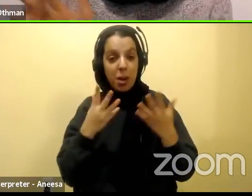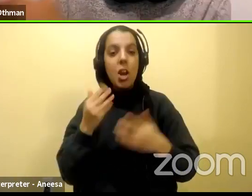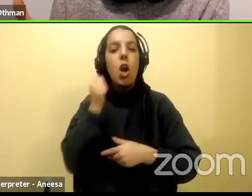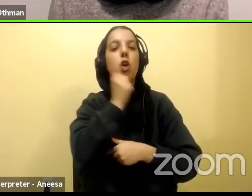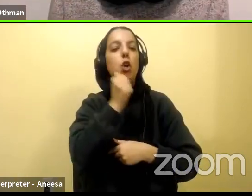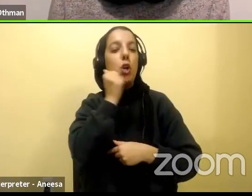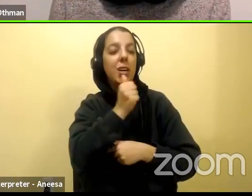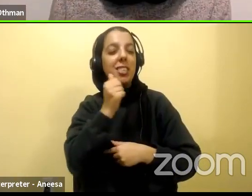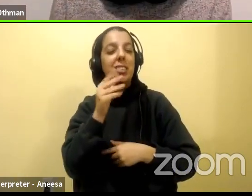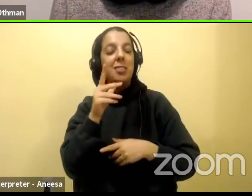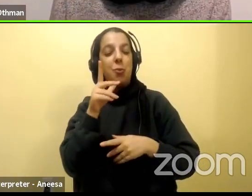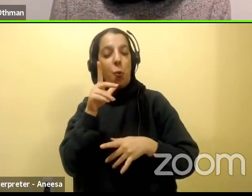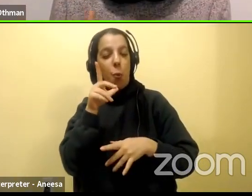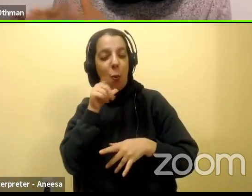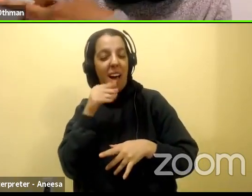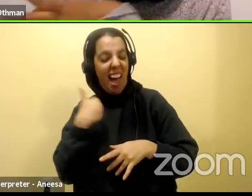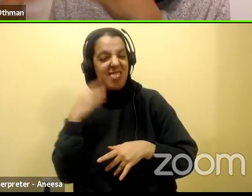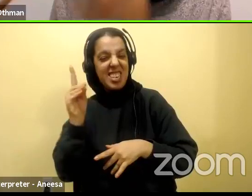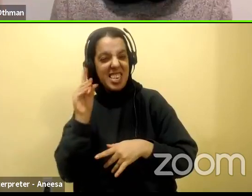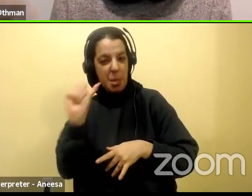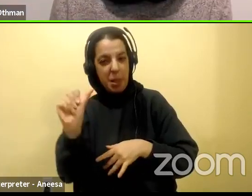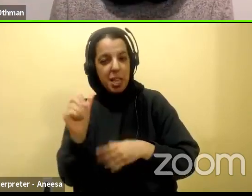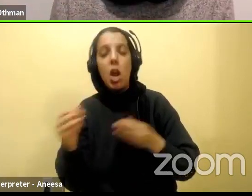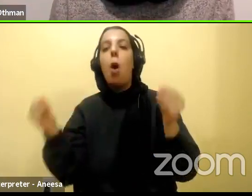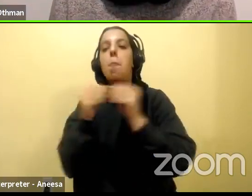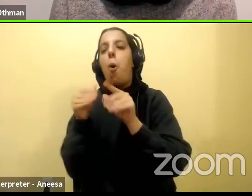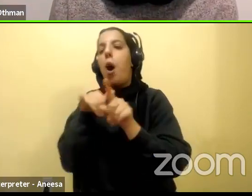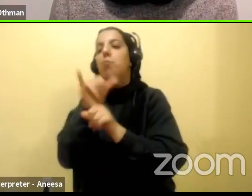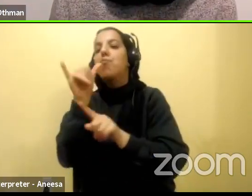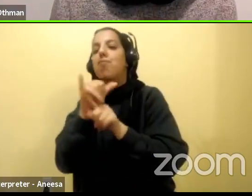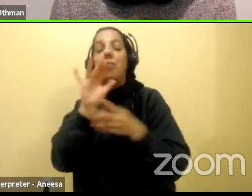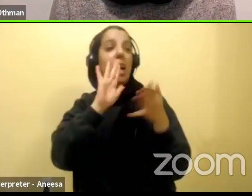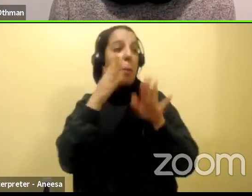lot more bullying and exposed to bullying in a very large way